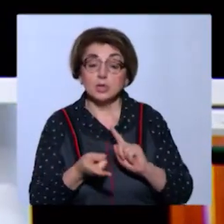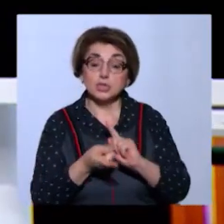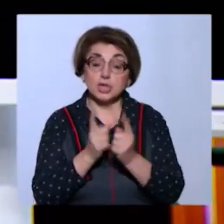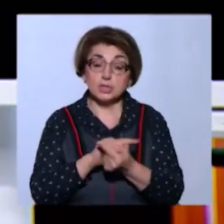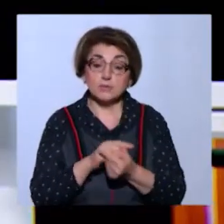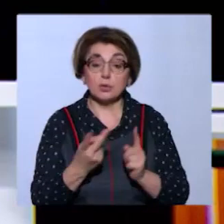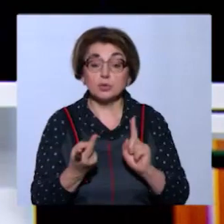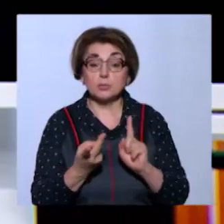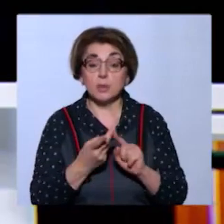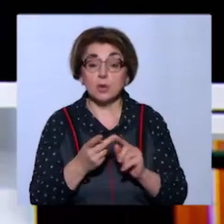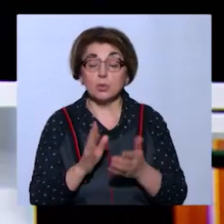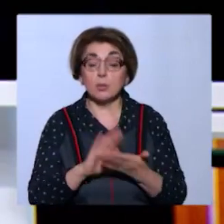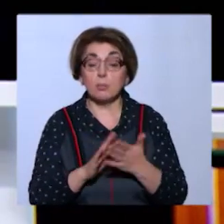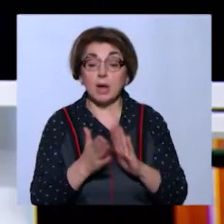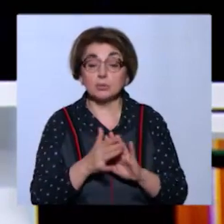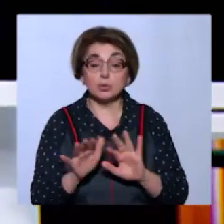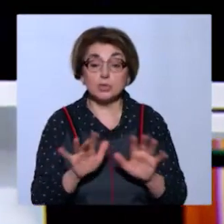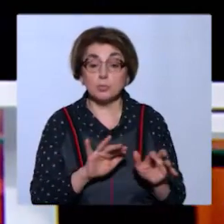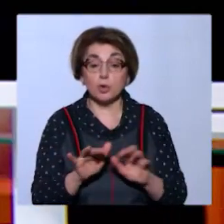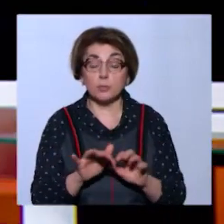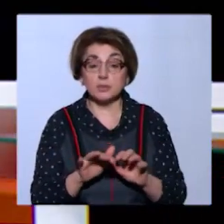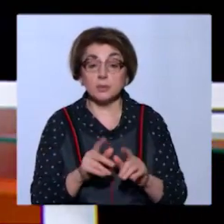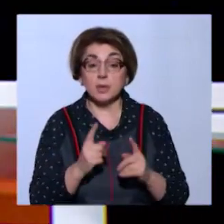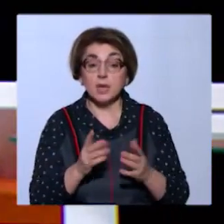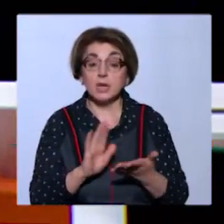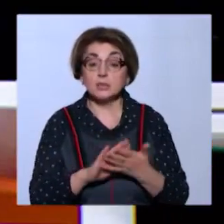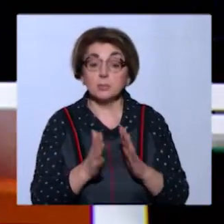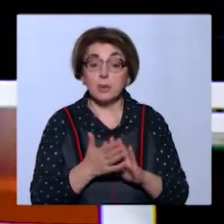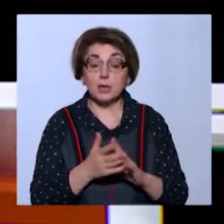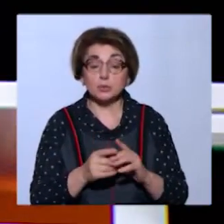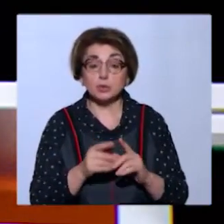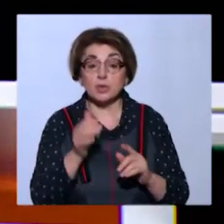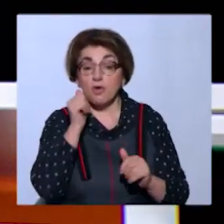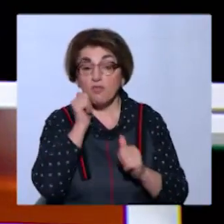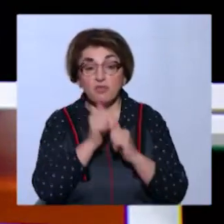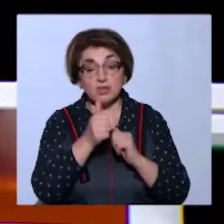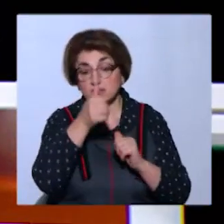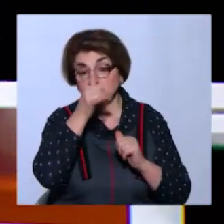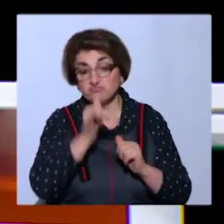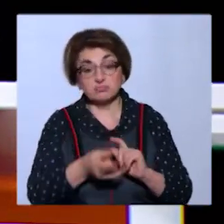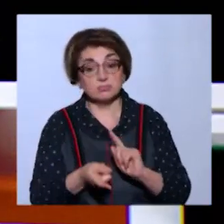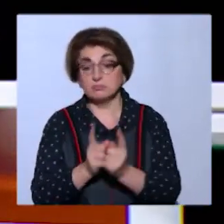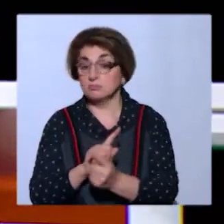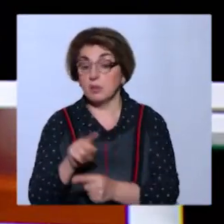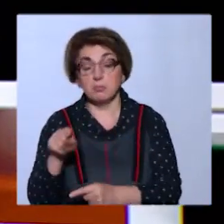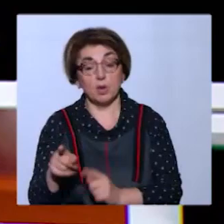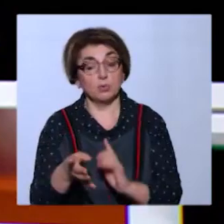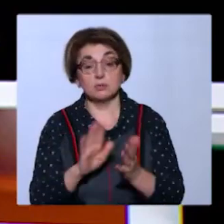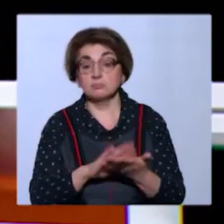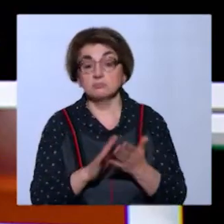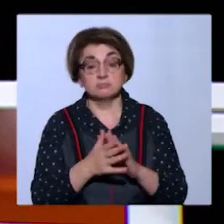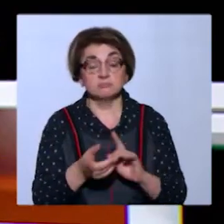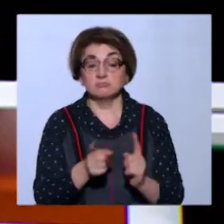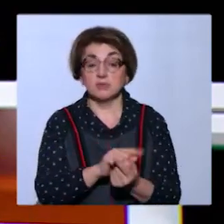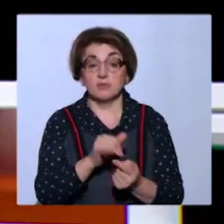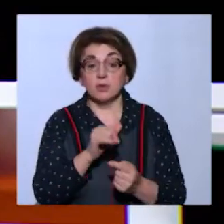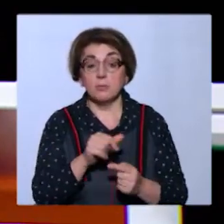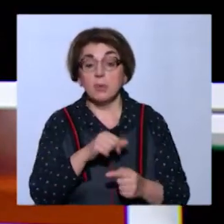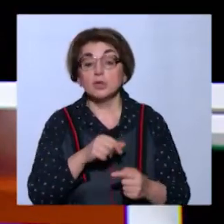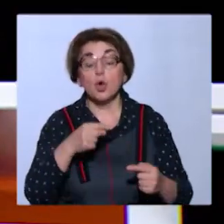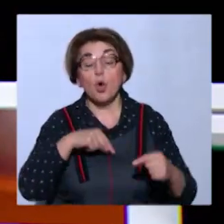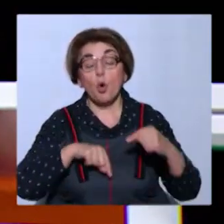ჩაანაცვლოს მეორე ფაქტორმა. აი ერთი ფაქტორი ვერასოდეს ვერ ჩაანაცვლებს მეორე ფაქტორს. ორგანიზმი